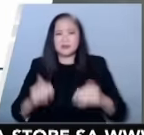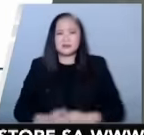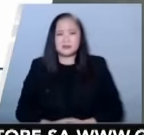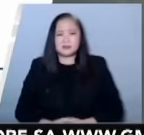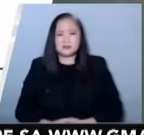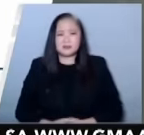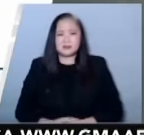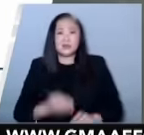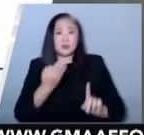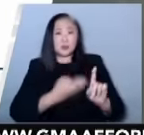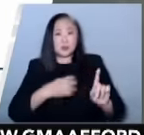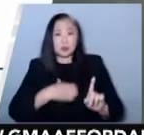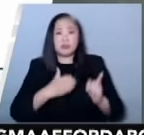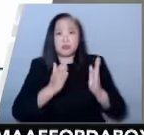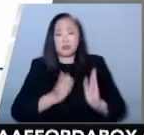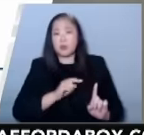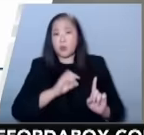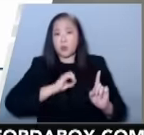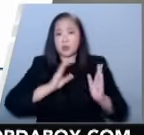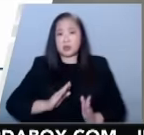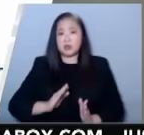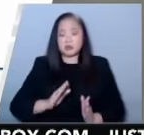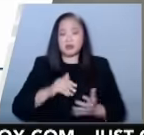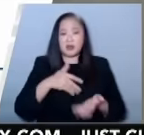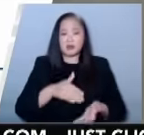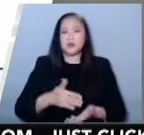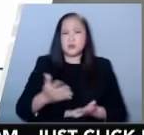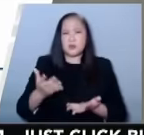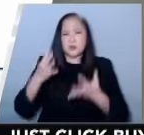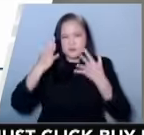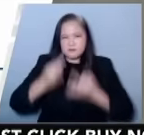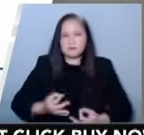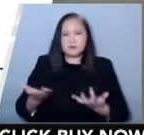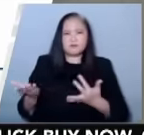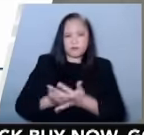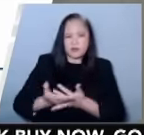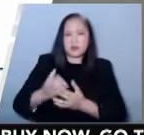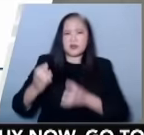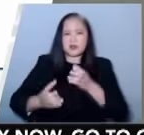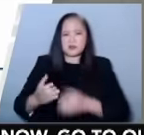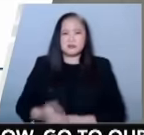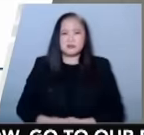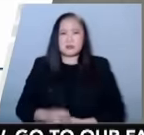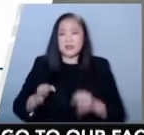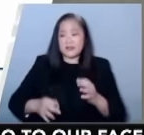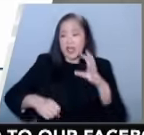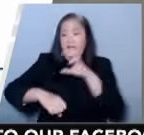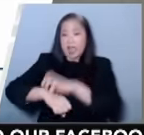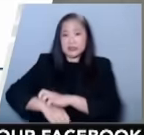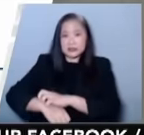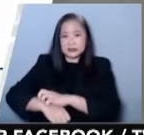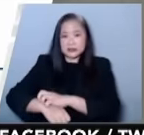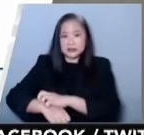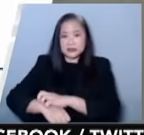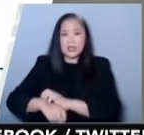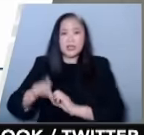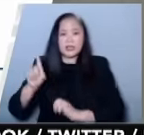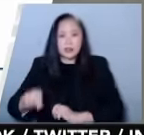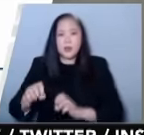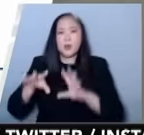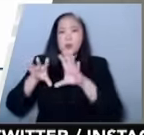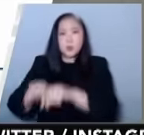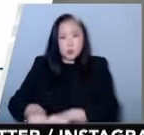desidido magsampaning kaso. Kung talagang nangangagat na, kay Puan, dakupon muna to, ikulong para